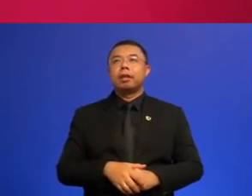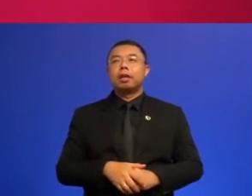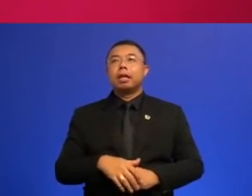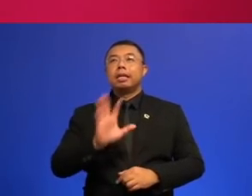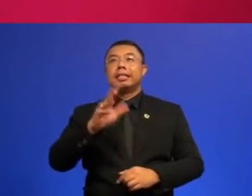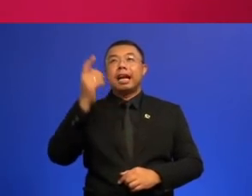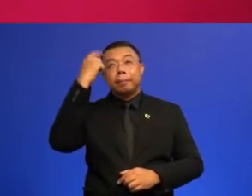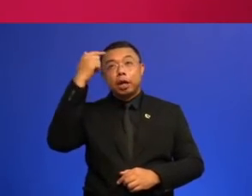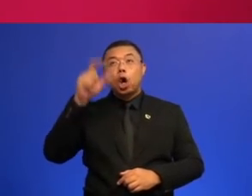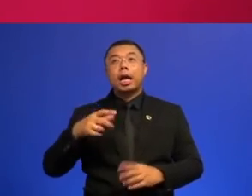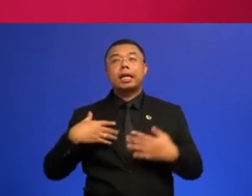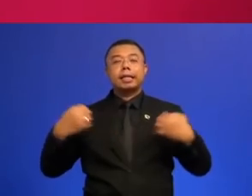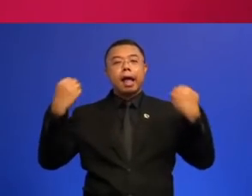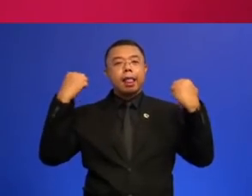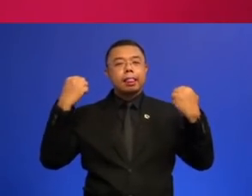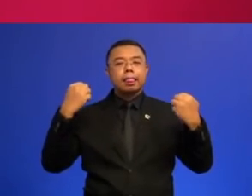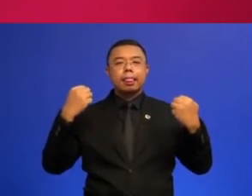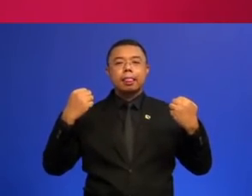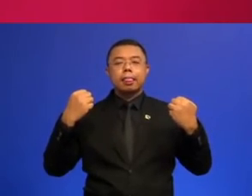dianggap orang sehat.